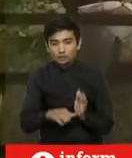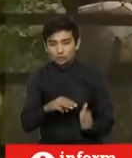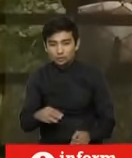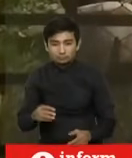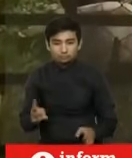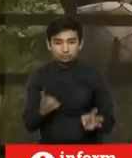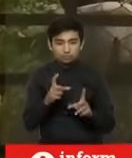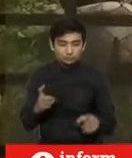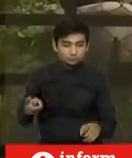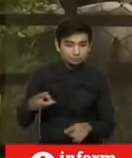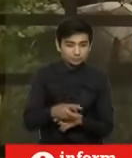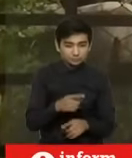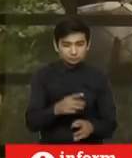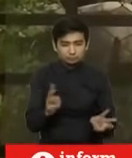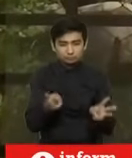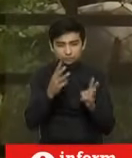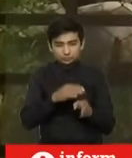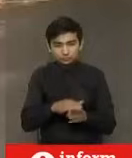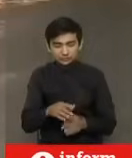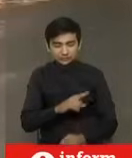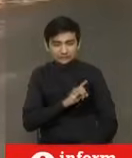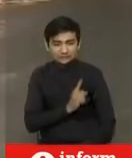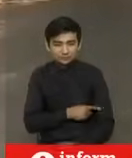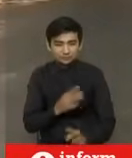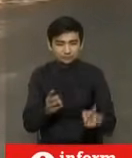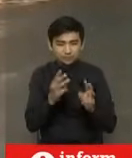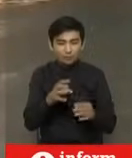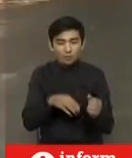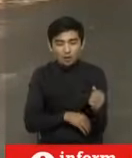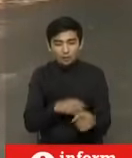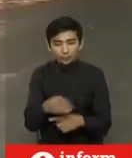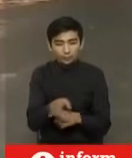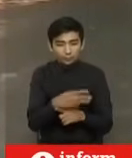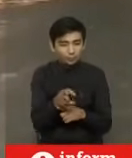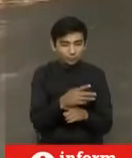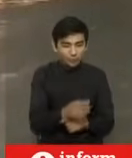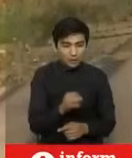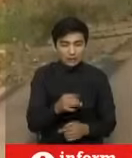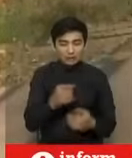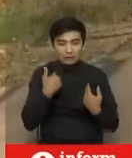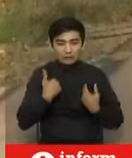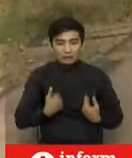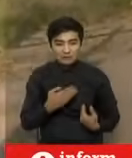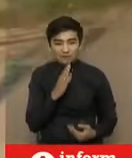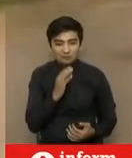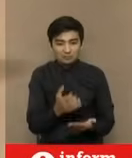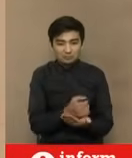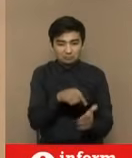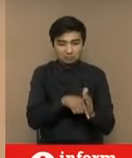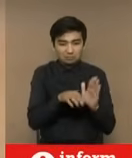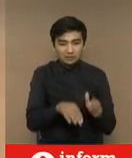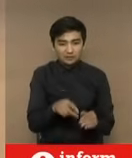место пожарные увидели что транспорт горит открытым пламенем после тушения огня в салоне было обнаружено тело девочки